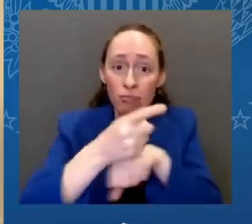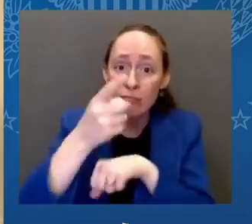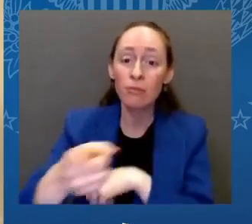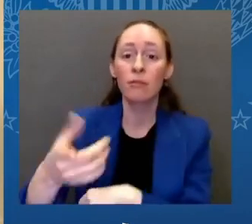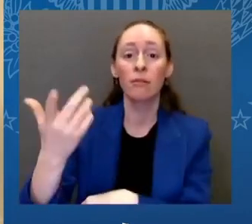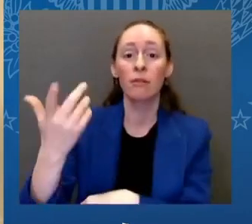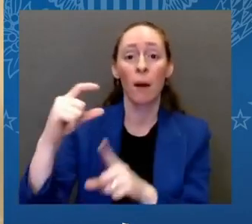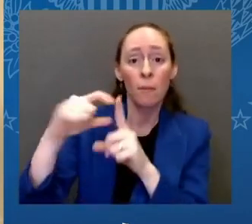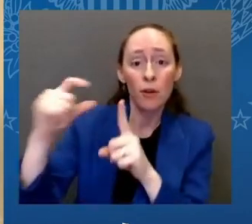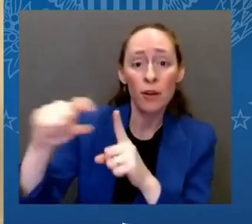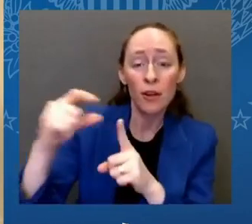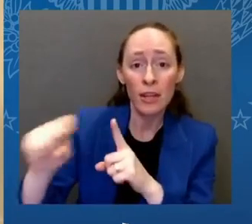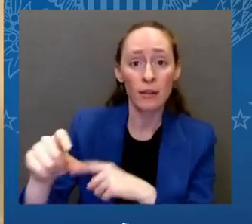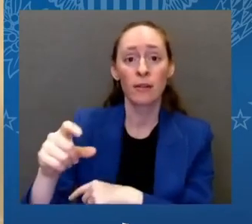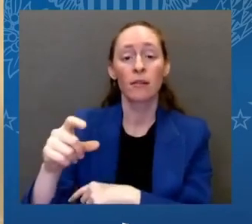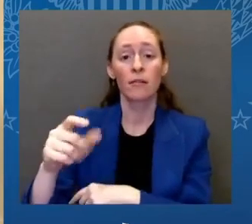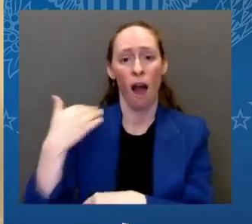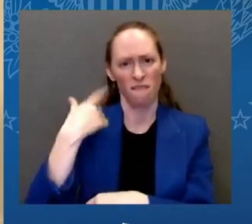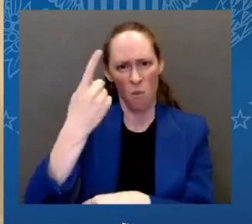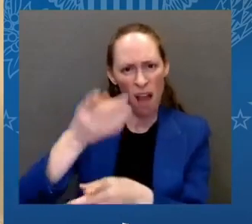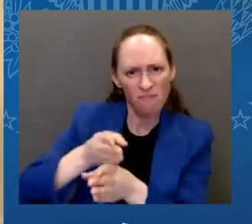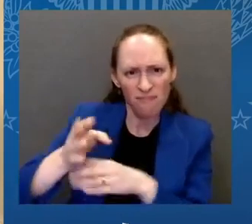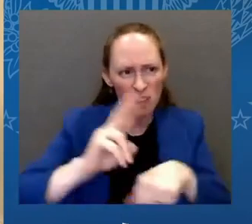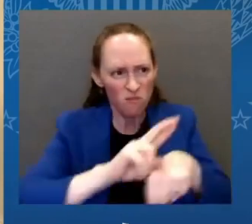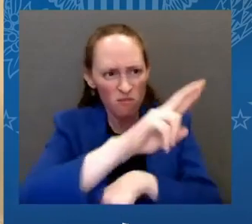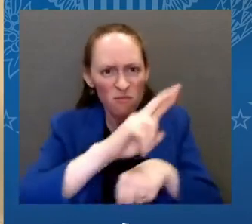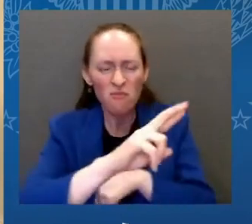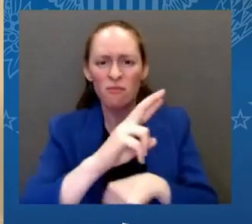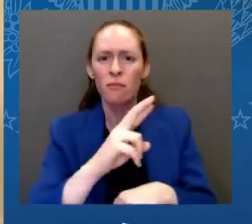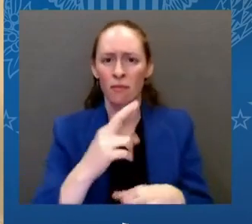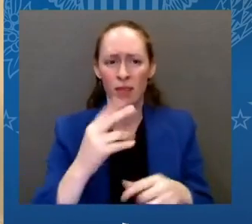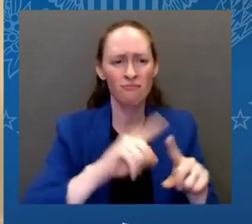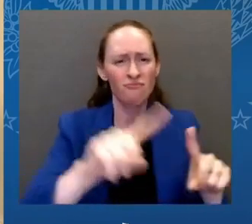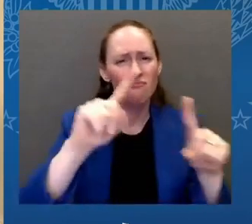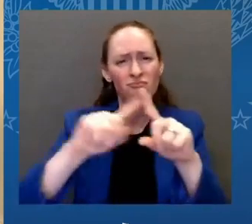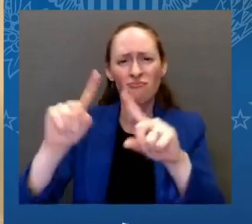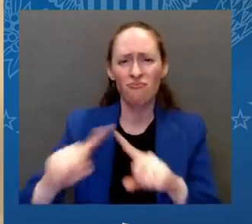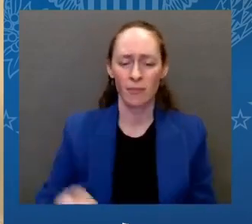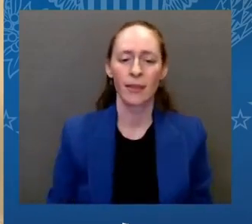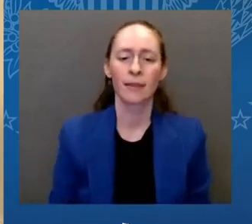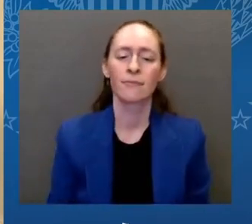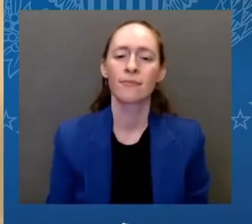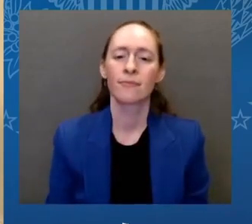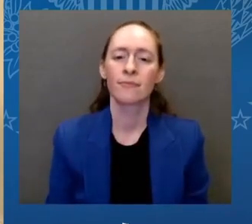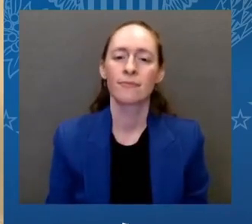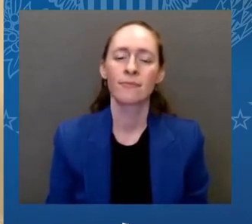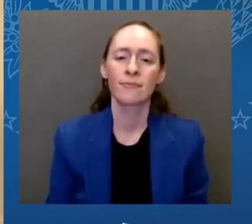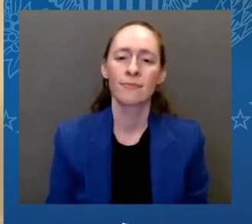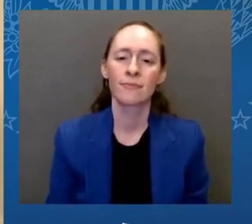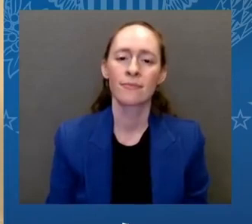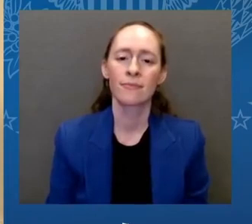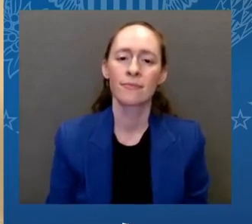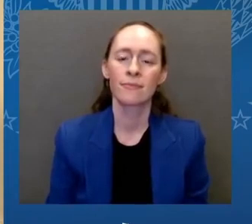50 передових систем залпового вогню. До цього додаються системи